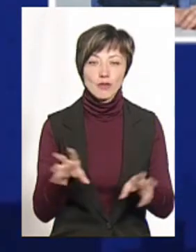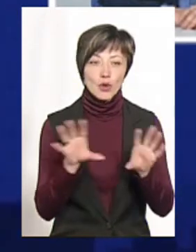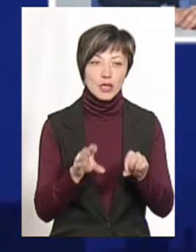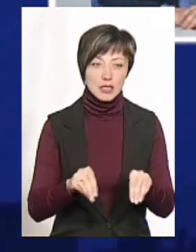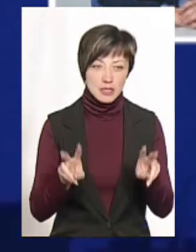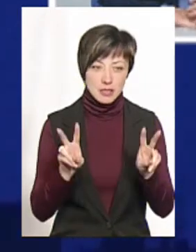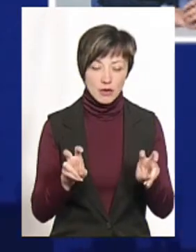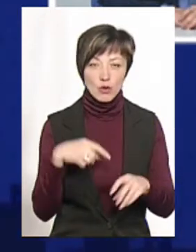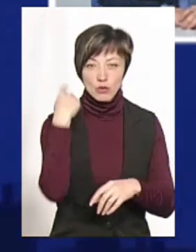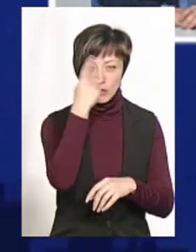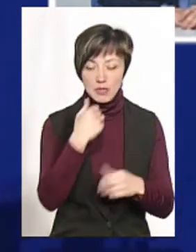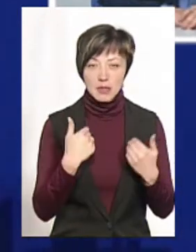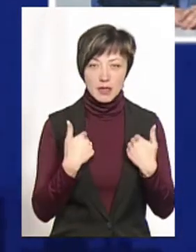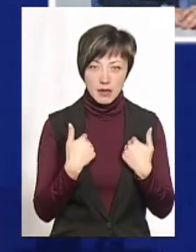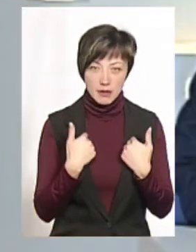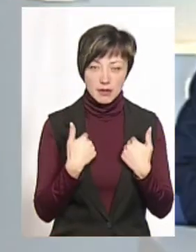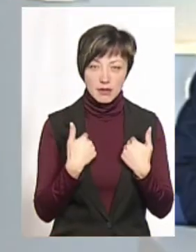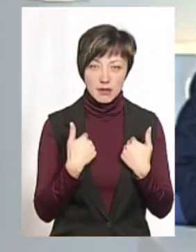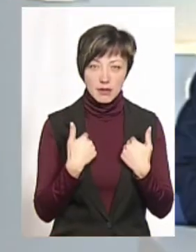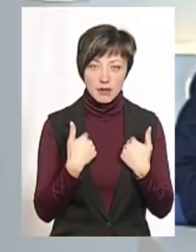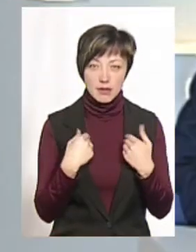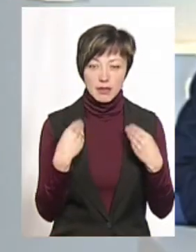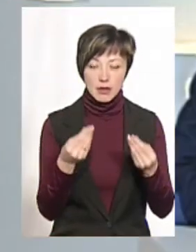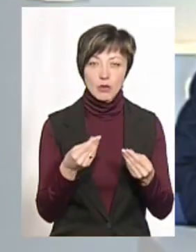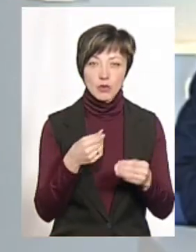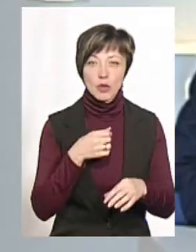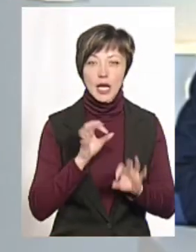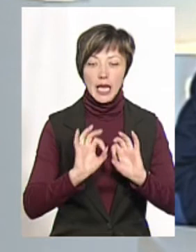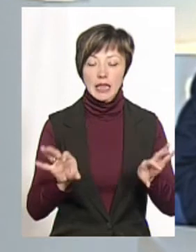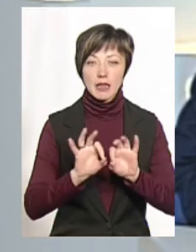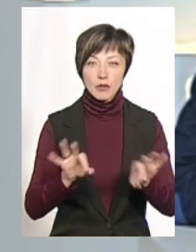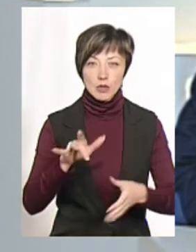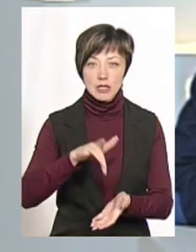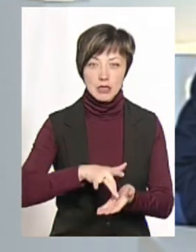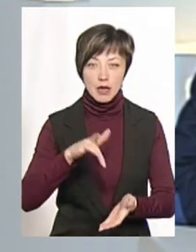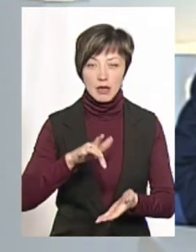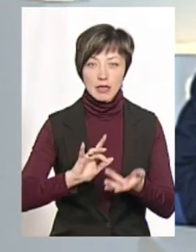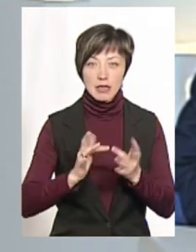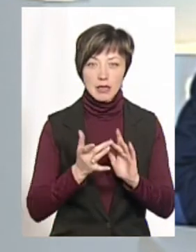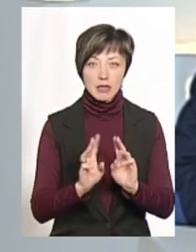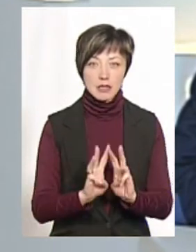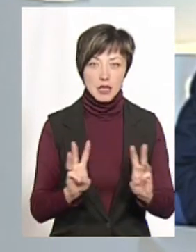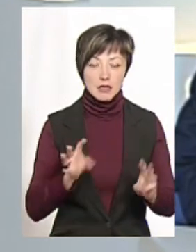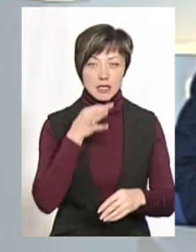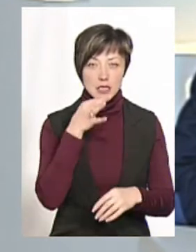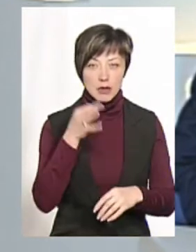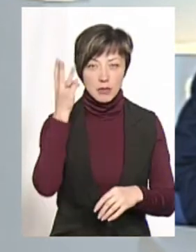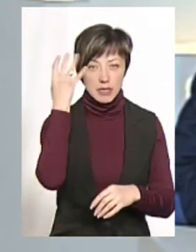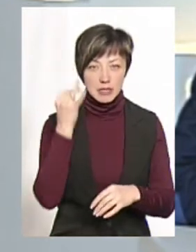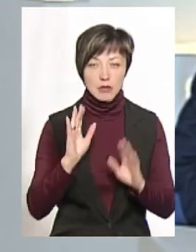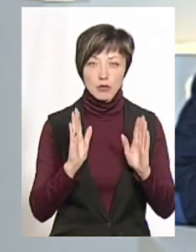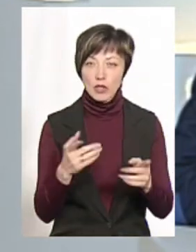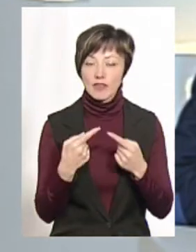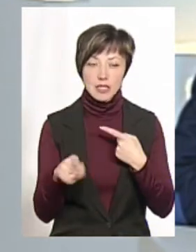їх гасив. Особисто я, власне, даючи одне з інтерв'ю одному з центральних інтернет-сайтів, сказав, що Хмельницький